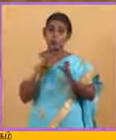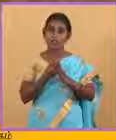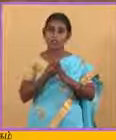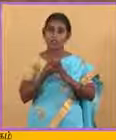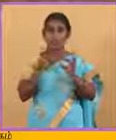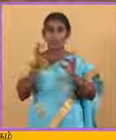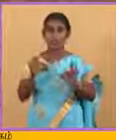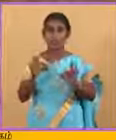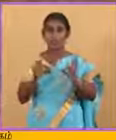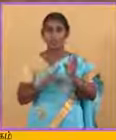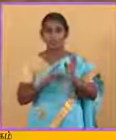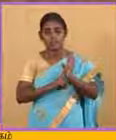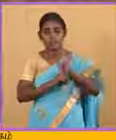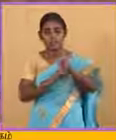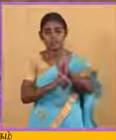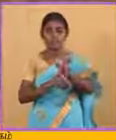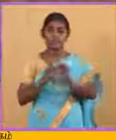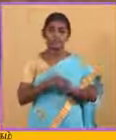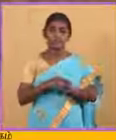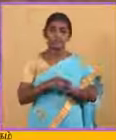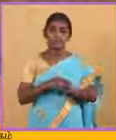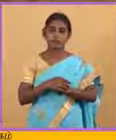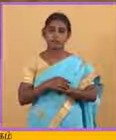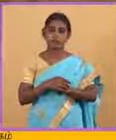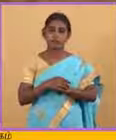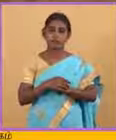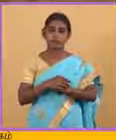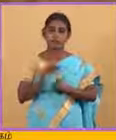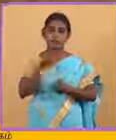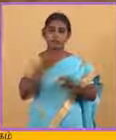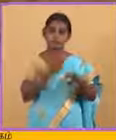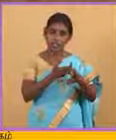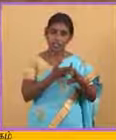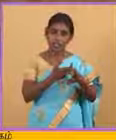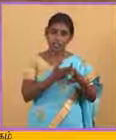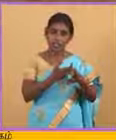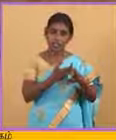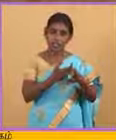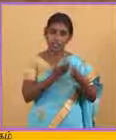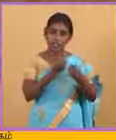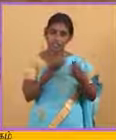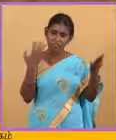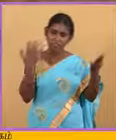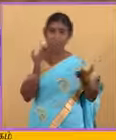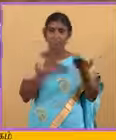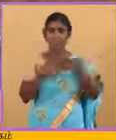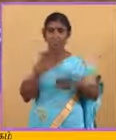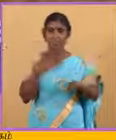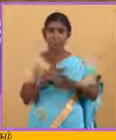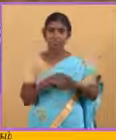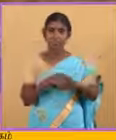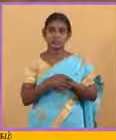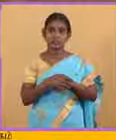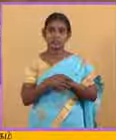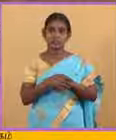வெளிக்காட்டு. பார்த்தீங்களா, எவ்வளோ ஒரு கருத்து, ஒரு கல், அந்த கல் எவ்வளோ ஒரு பண்பாட்டை சொல்லிக் கொடுக்குது அப்படின்னு பார்ப்போம். சரி,